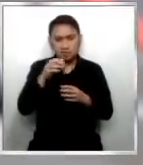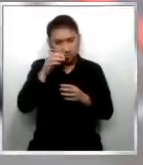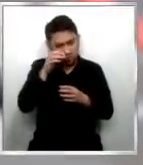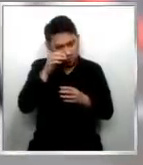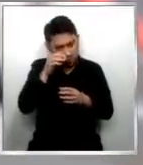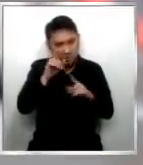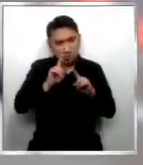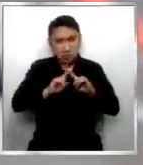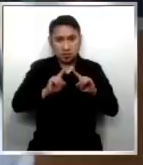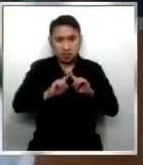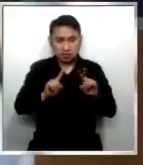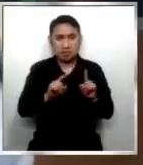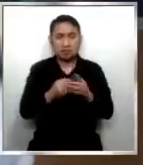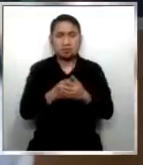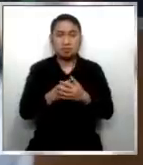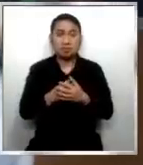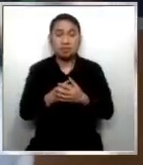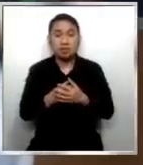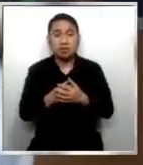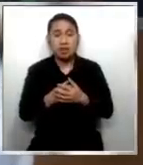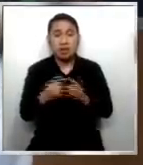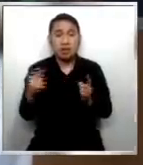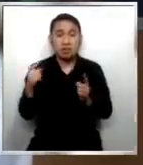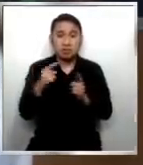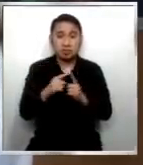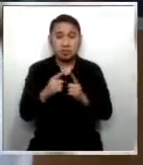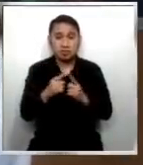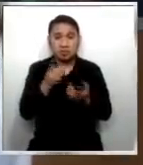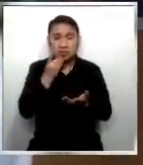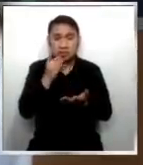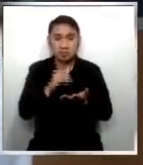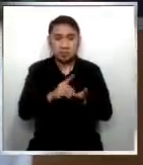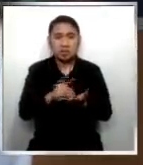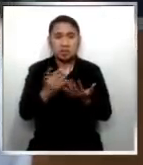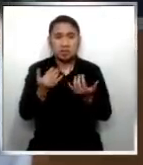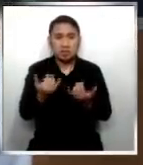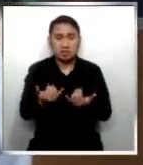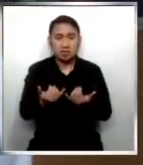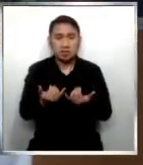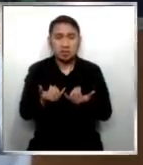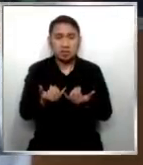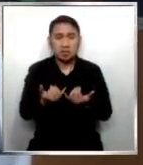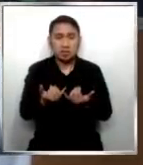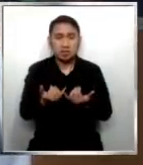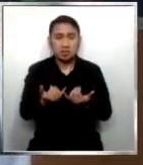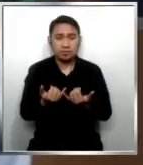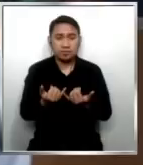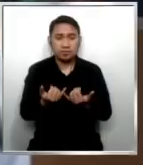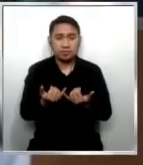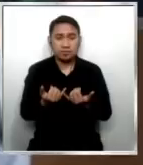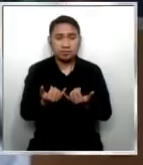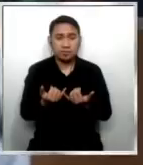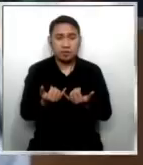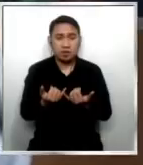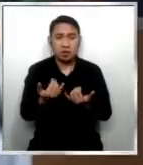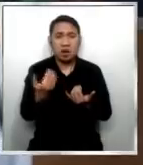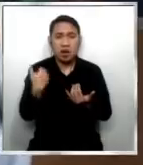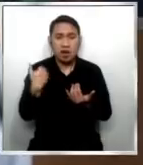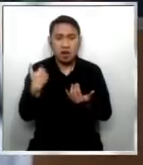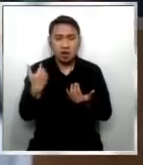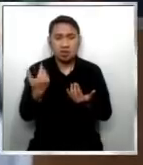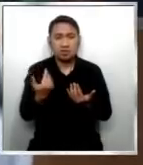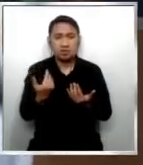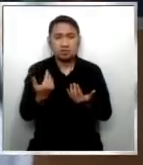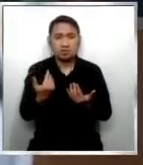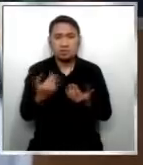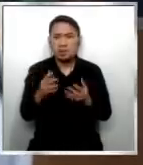isang sample lang. And then when we also went to the database, nakita namin na yung ating Research Institute for Tropical Medicine, meron din siyang submissions in June